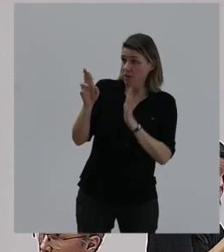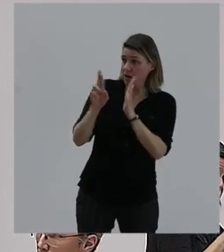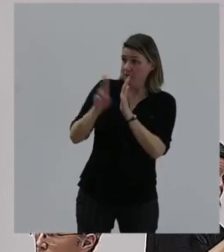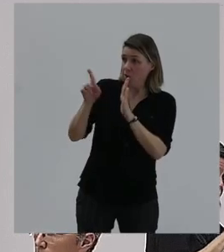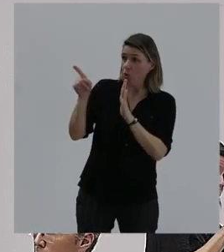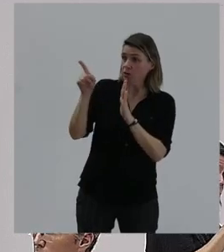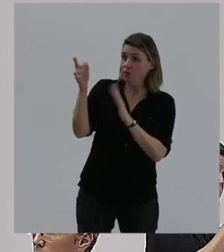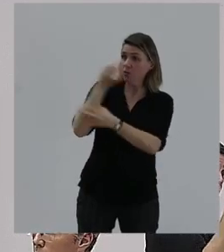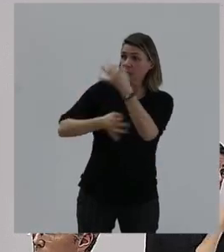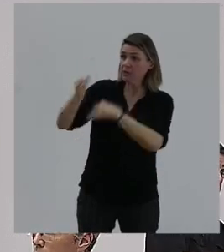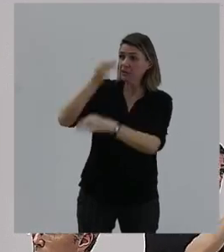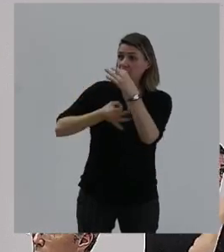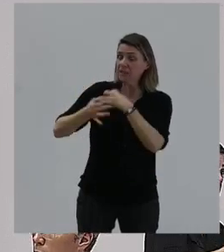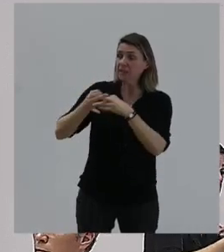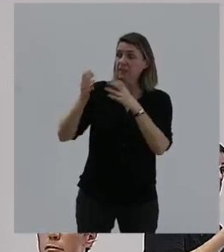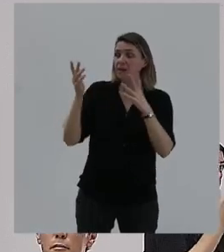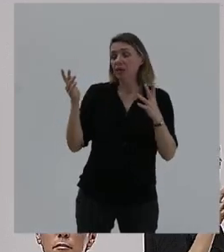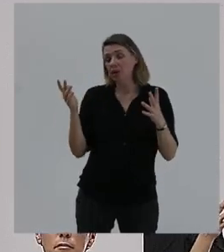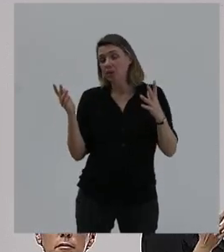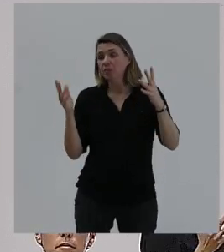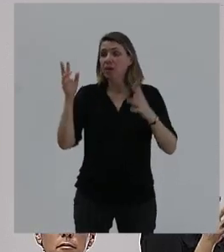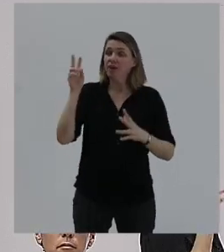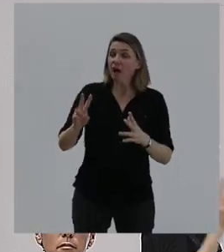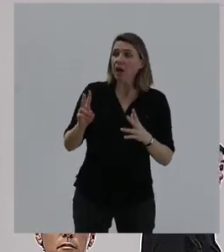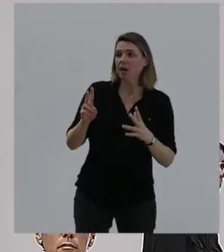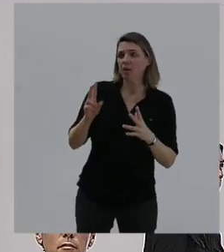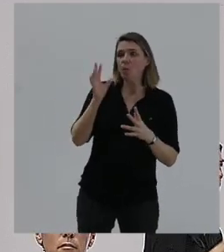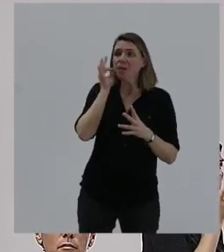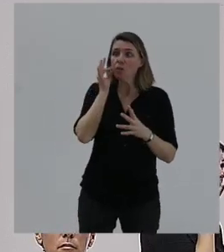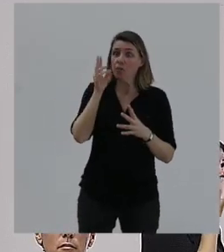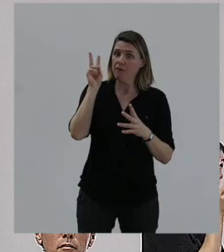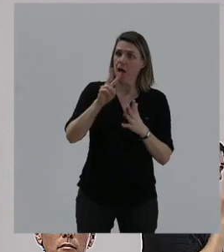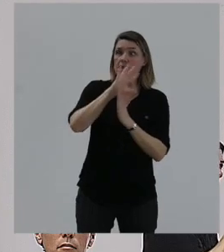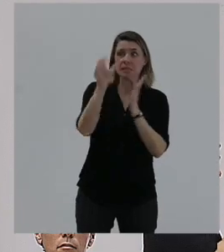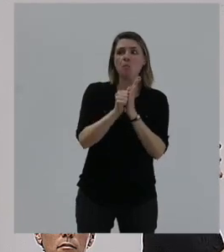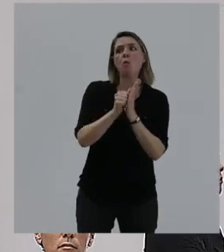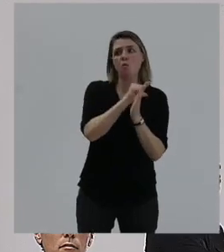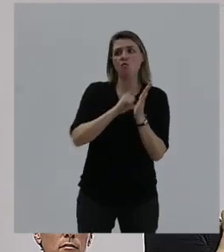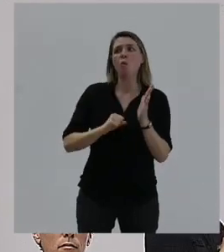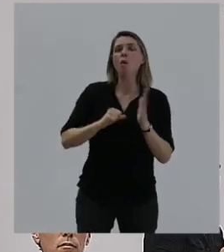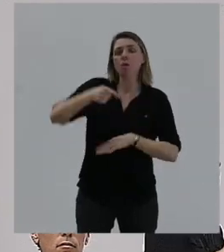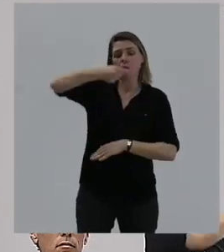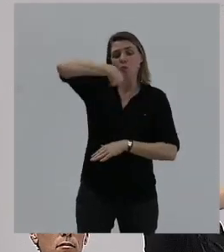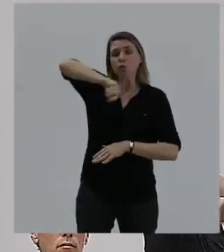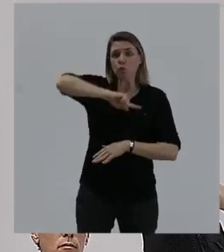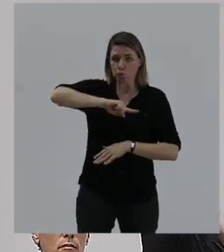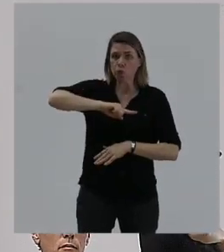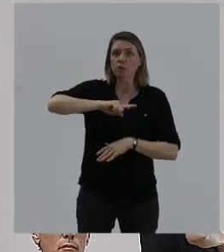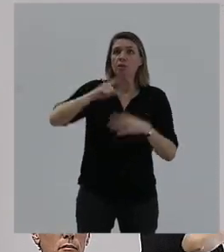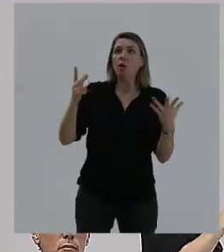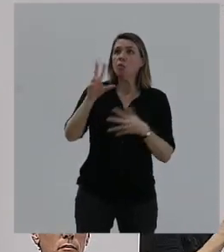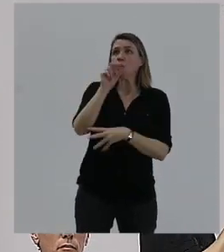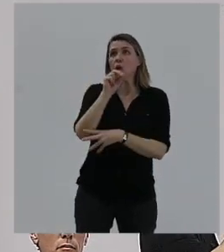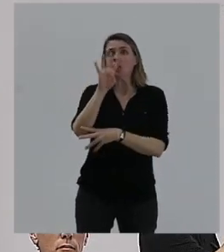monsieur, peut paraître de petite portée, mais en même temps elle est très symbolique. Dans nos distributeurs, tout est